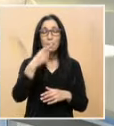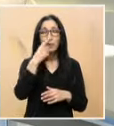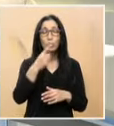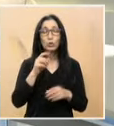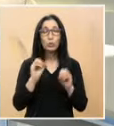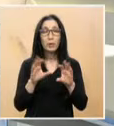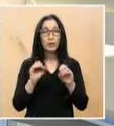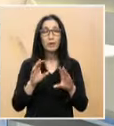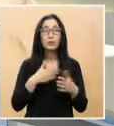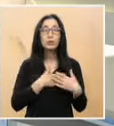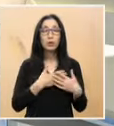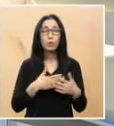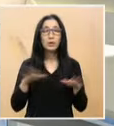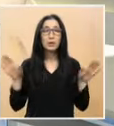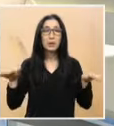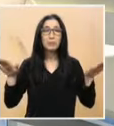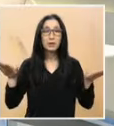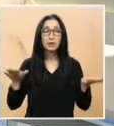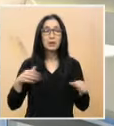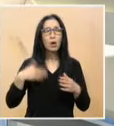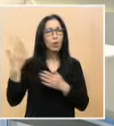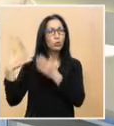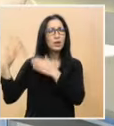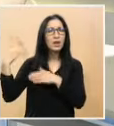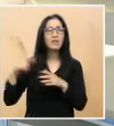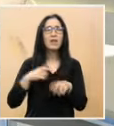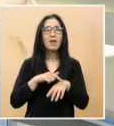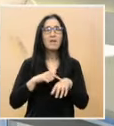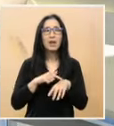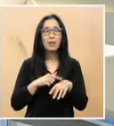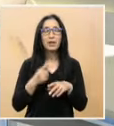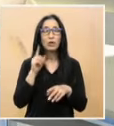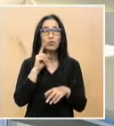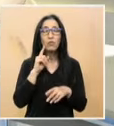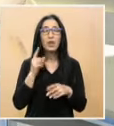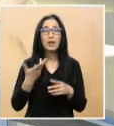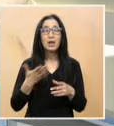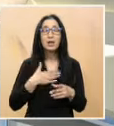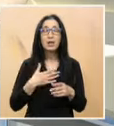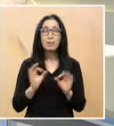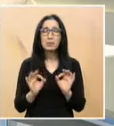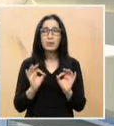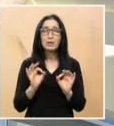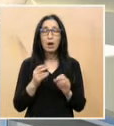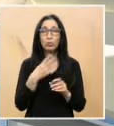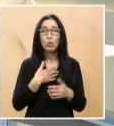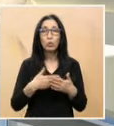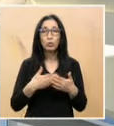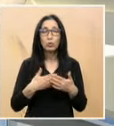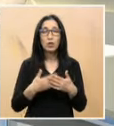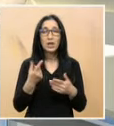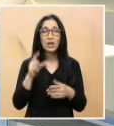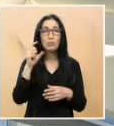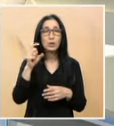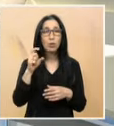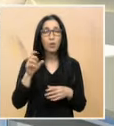Следващите минути от предаването ни са за любителите на птиците. От древни времена човекът е развил специално отношение към совите. Те са